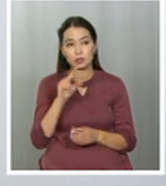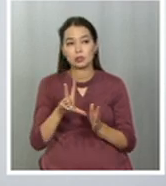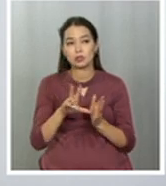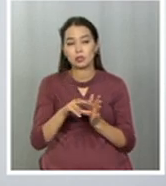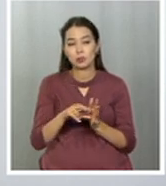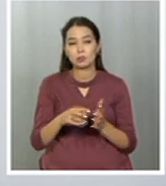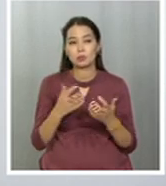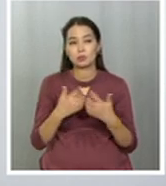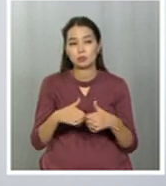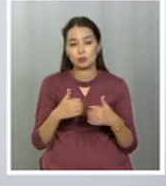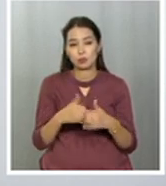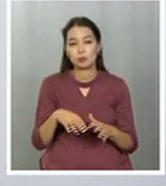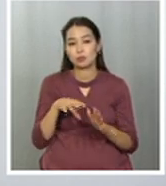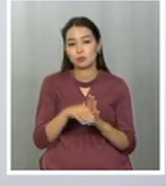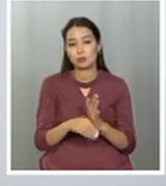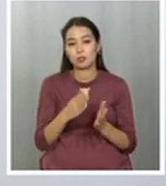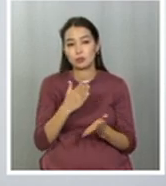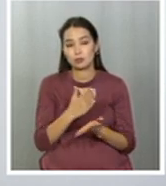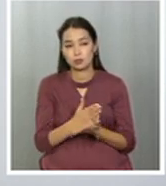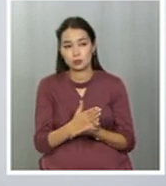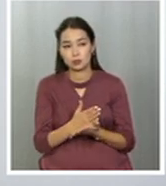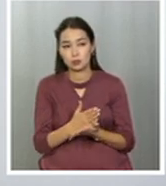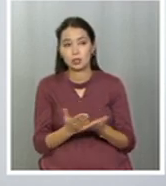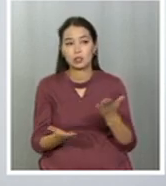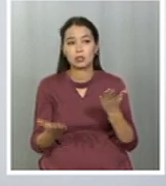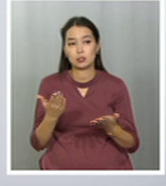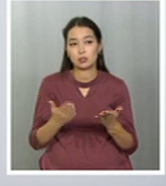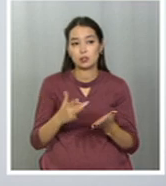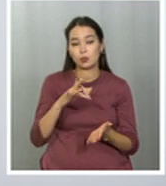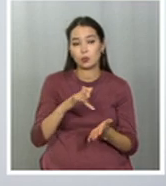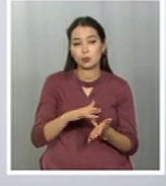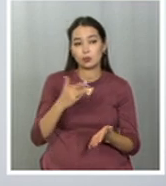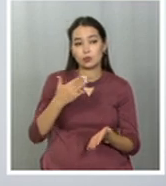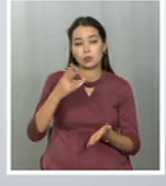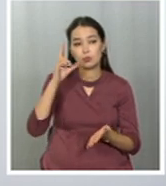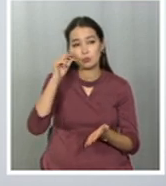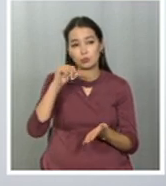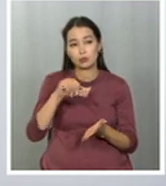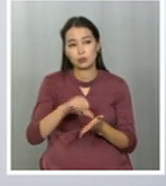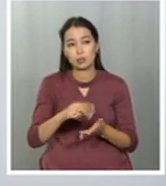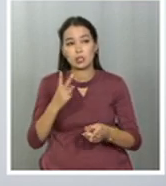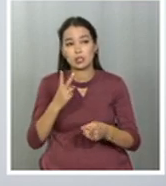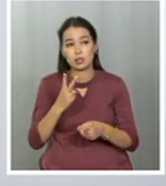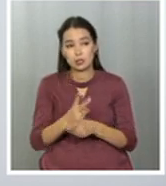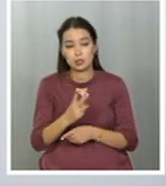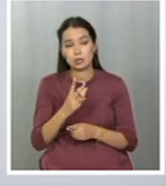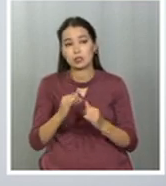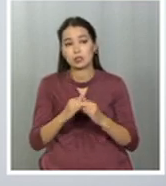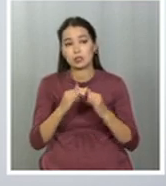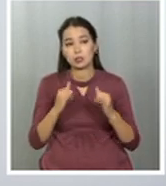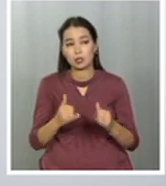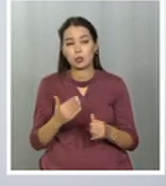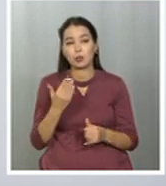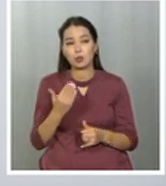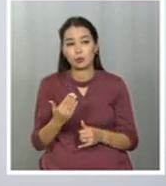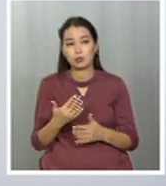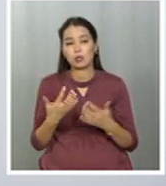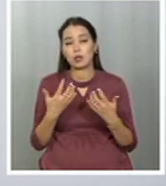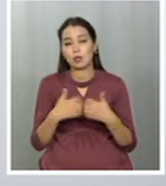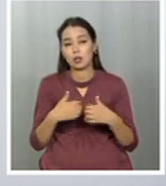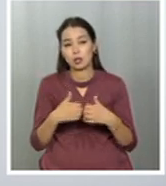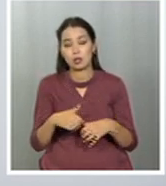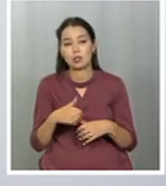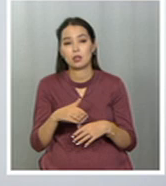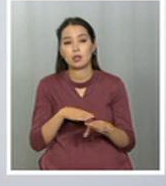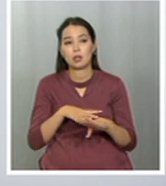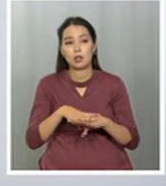геометриялық прогрессияны құрайды. Егер ортаңғы мүшесін 2 еселесек, онда арифметикалық